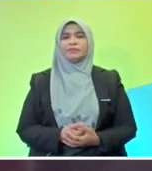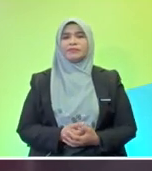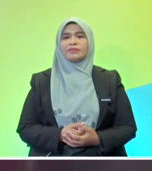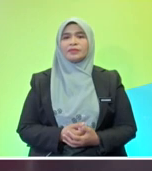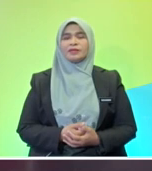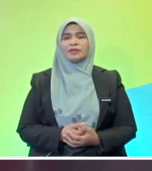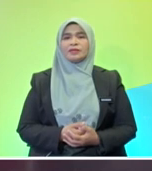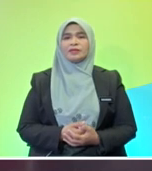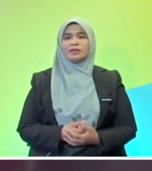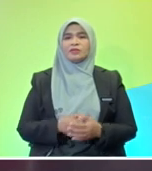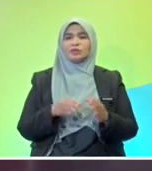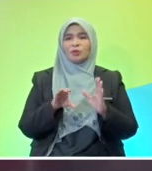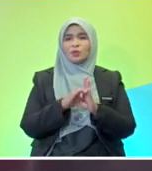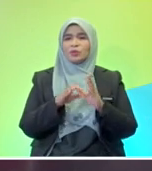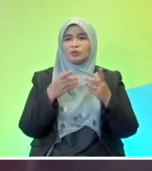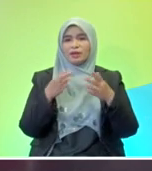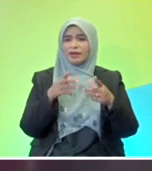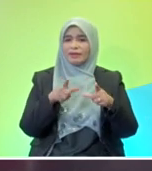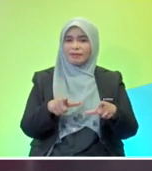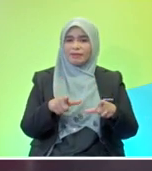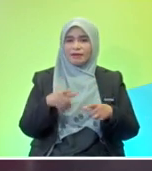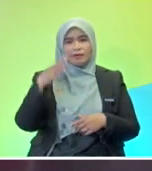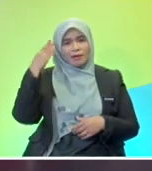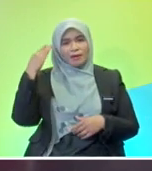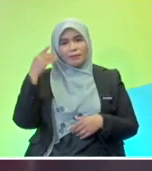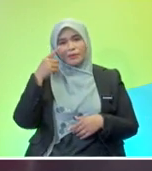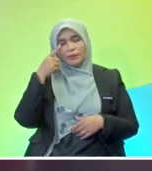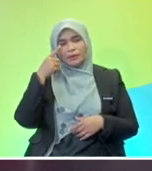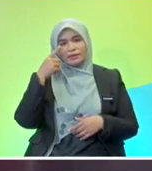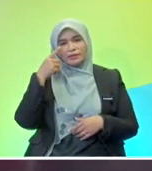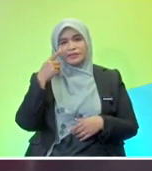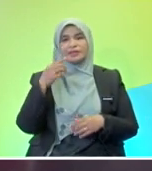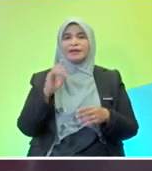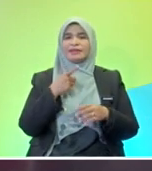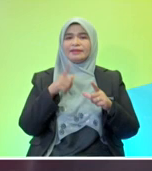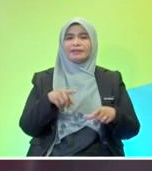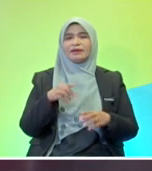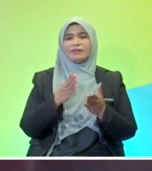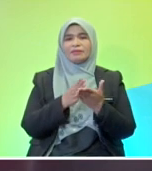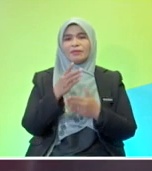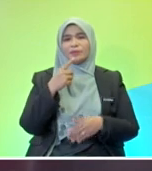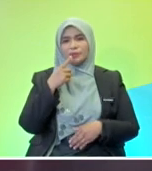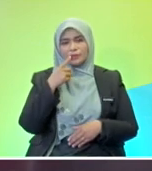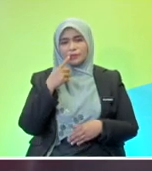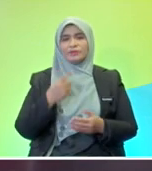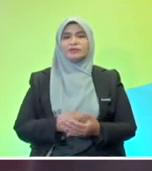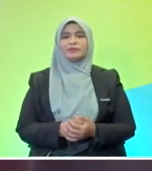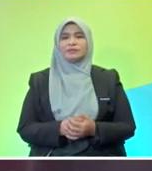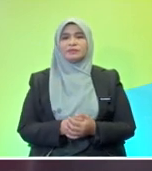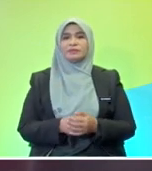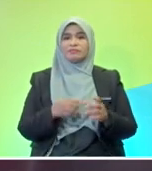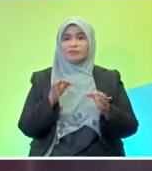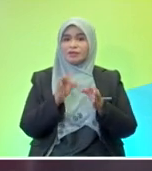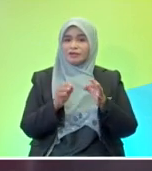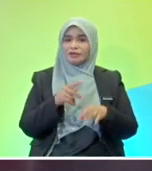Lepas dah letak rambut dan mata, kita terus letak mulut dia ya. Mulut je. Cikgu, kalau kita nampak dekat atas meja